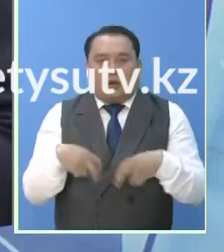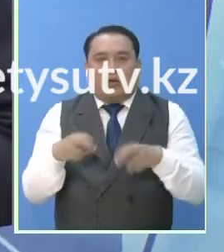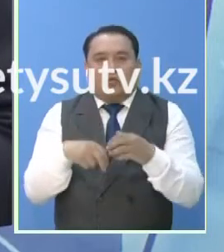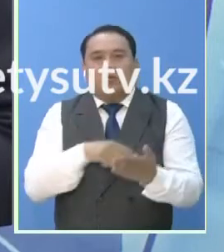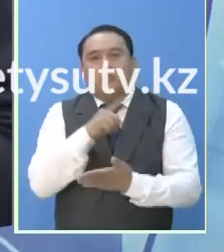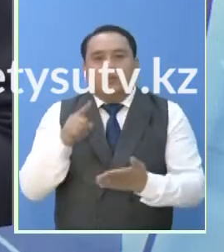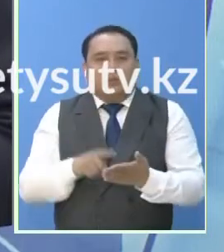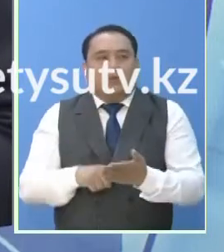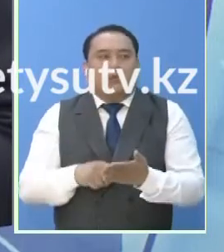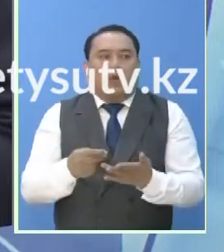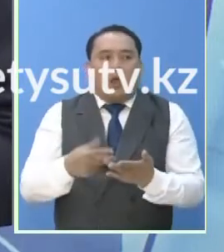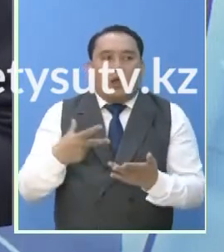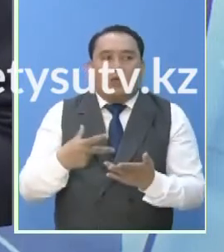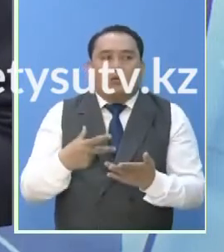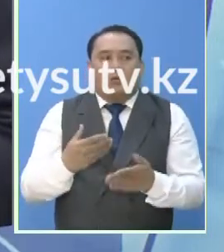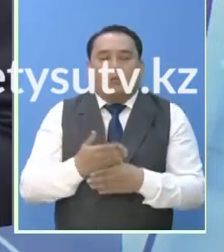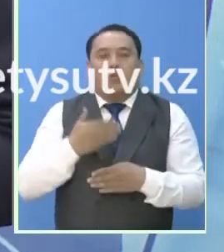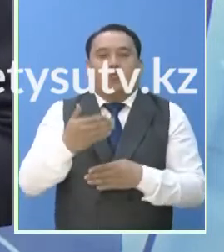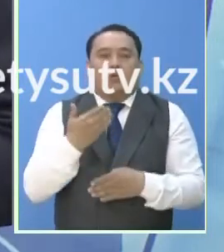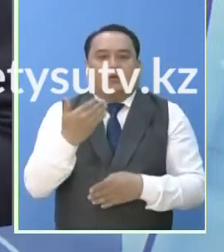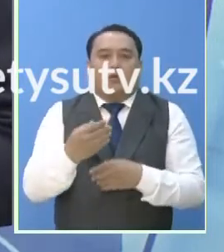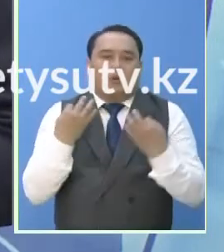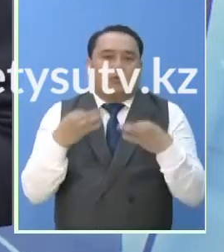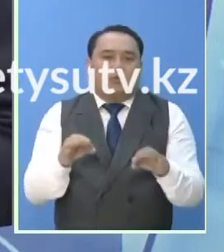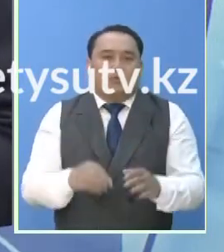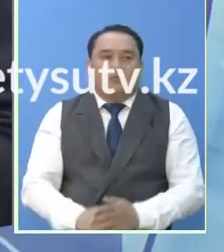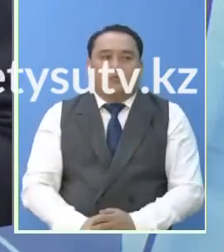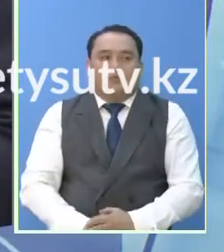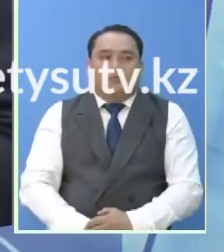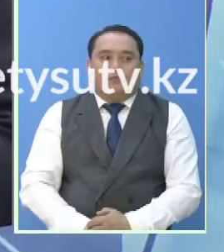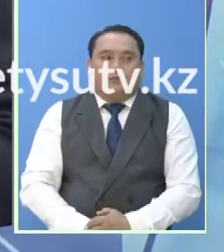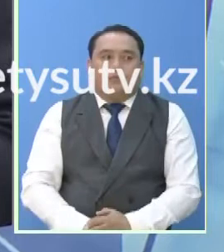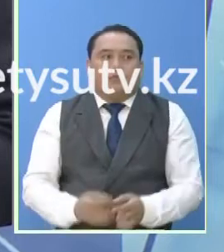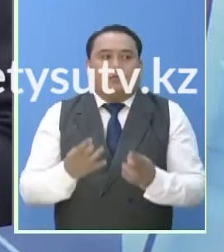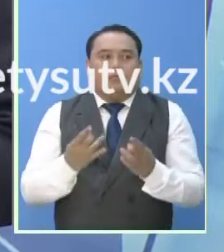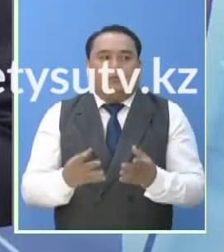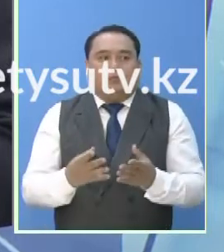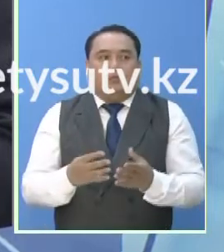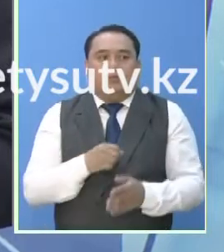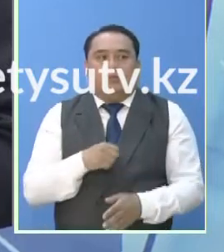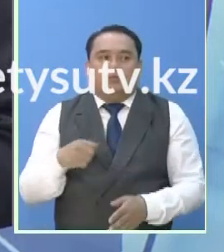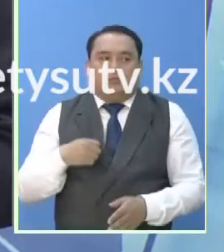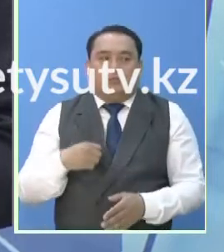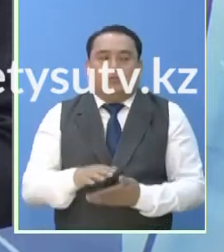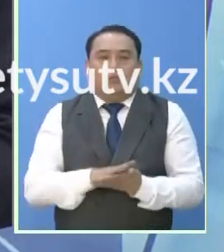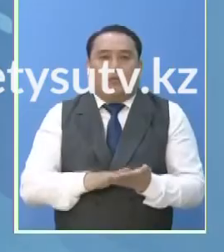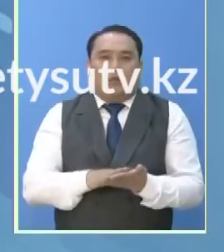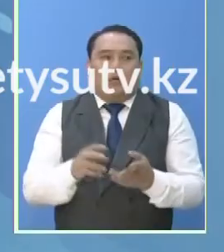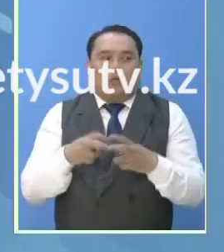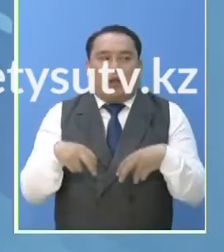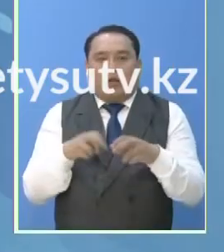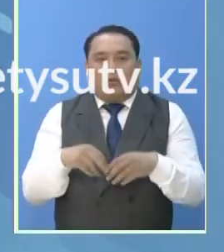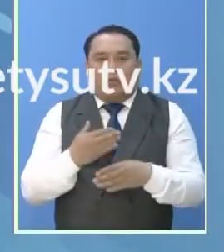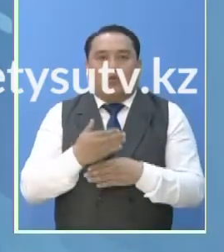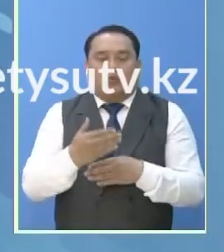сұрайды, анамнызды сұрайды, сон кейін тек қана ол рұқсат береді. Ол жай емес, ол жасамайды. Демек, тексеруден өтіп